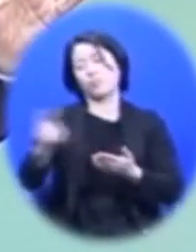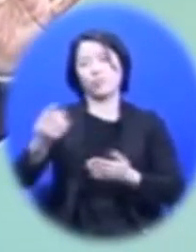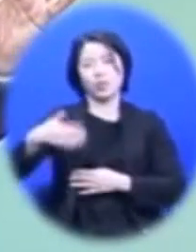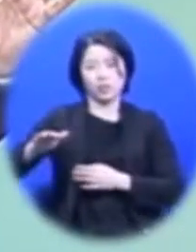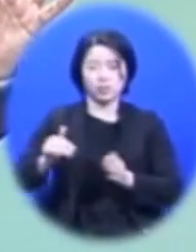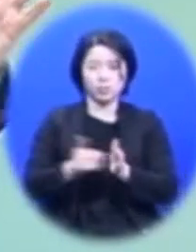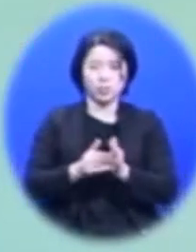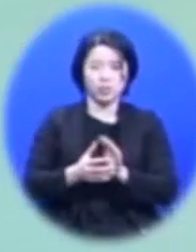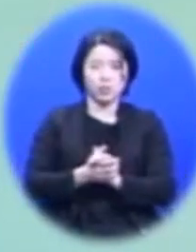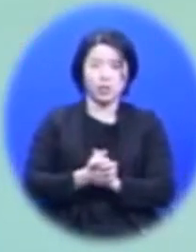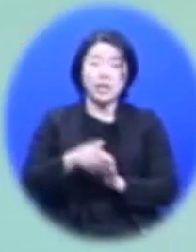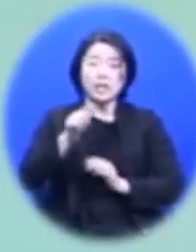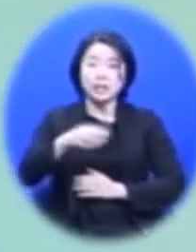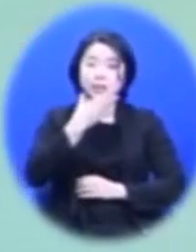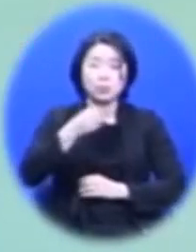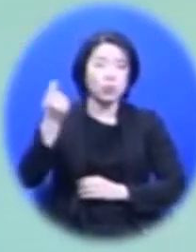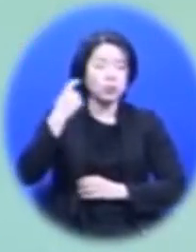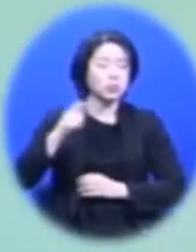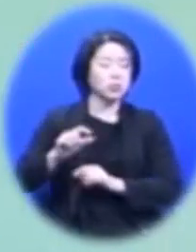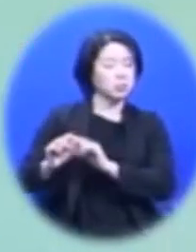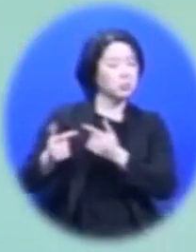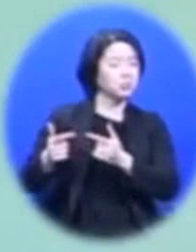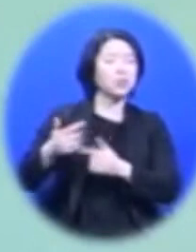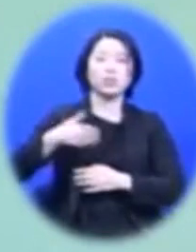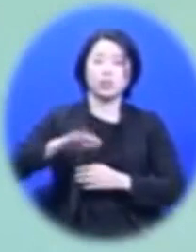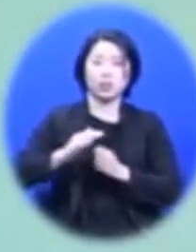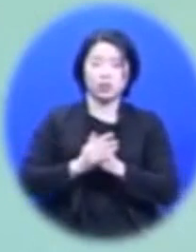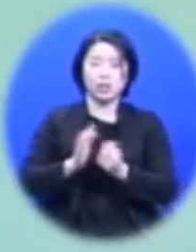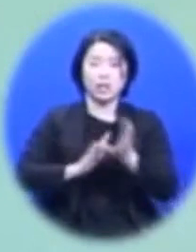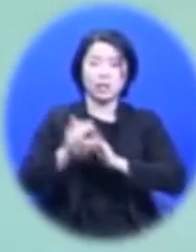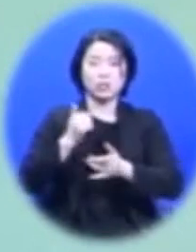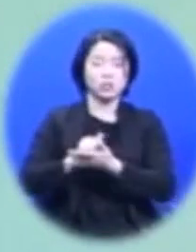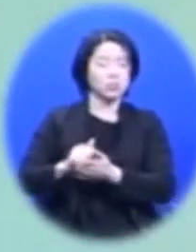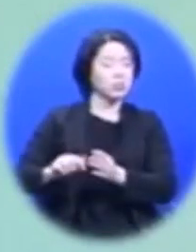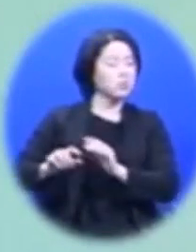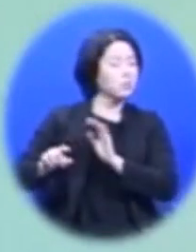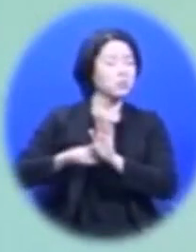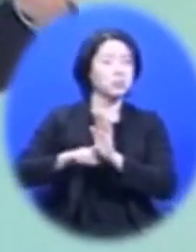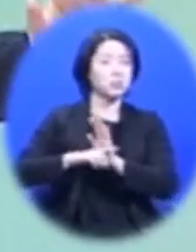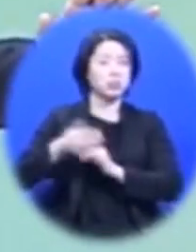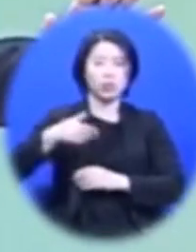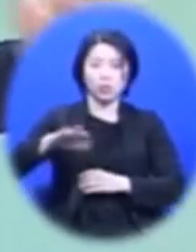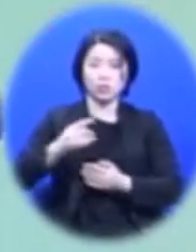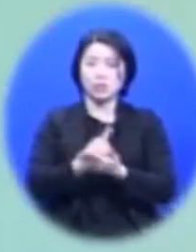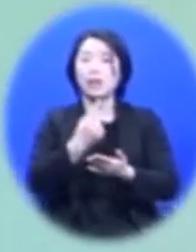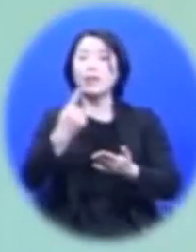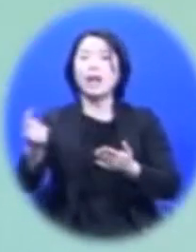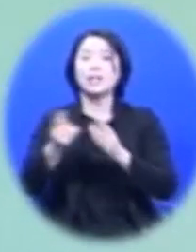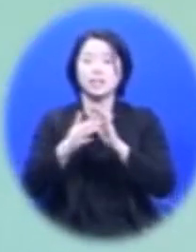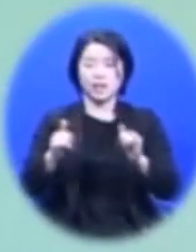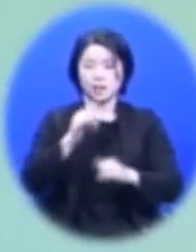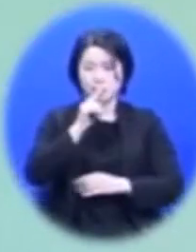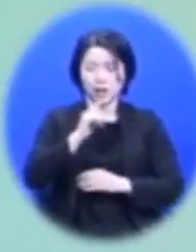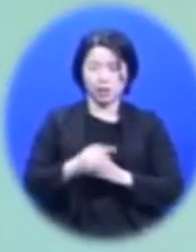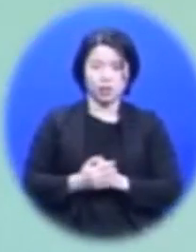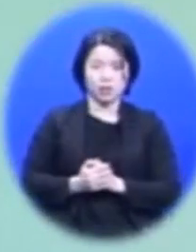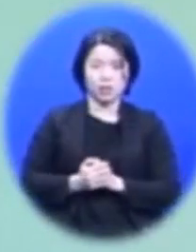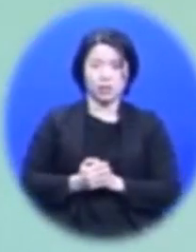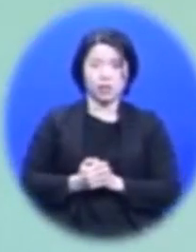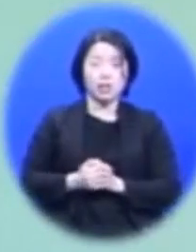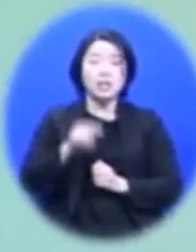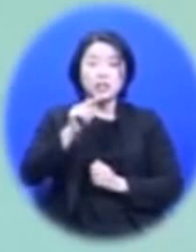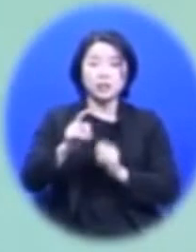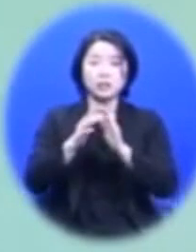떠나버렸습니다. 그 복음을 거부하고 예수님을 부인하고 그리고 떠난 사람들을 말하는 것입니다.